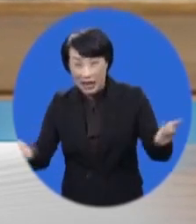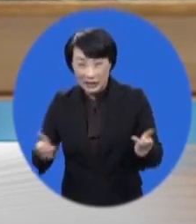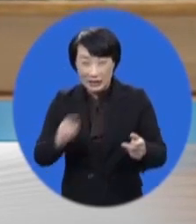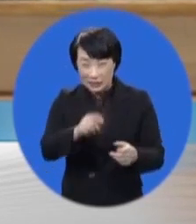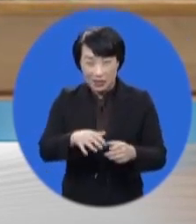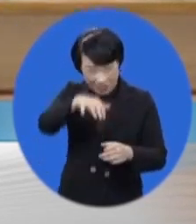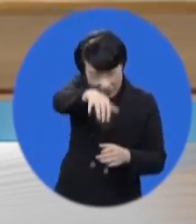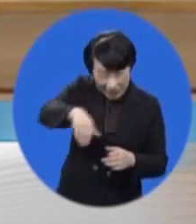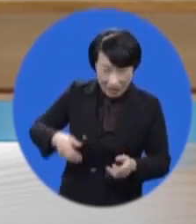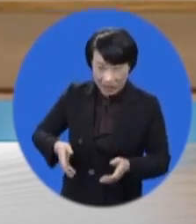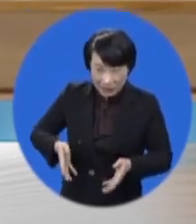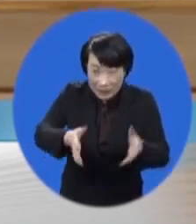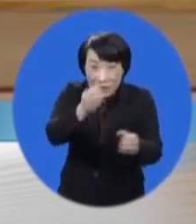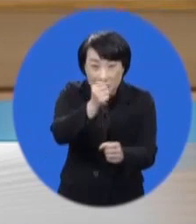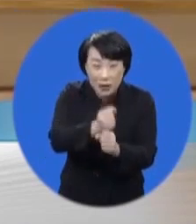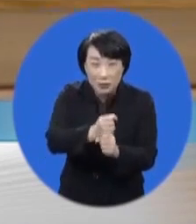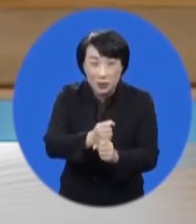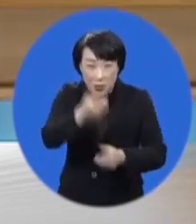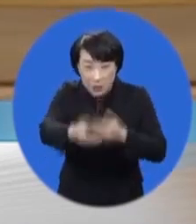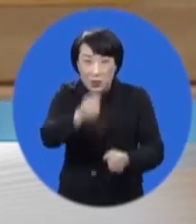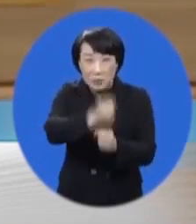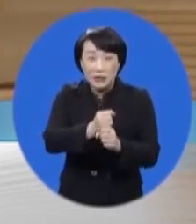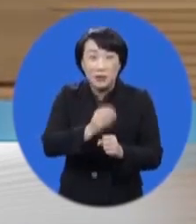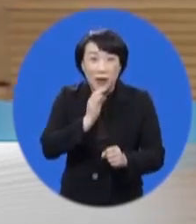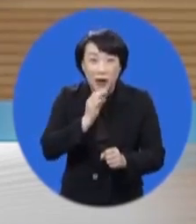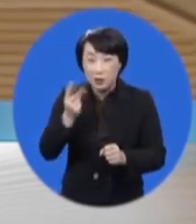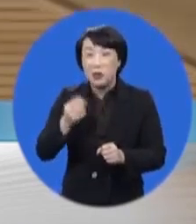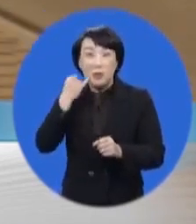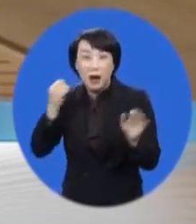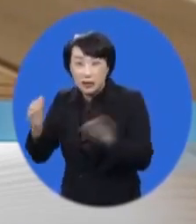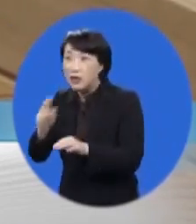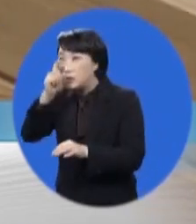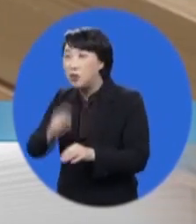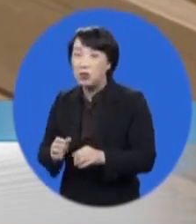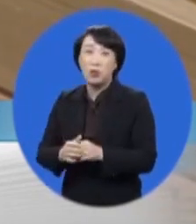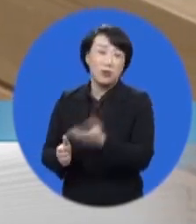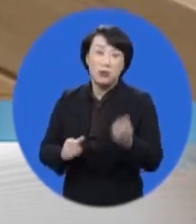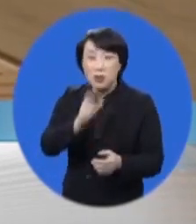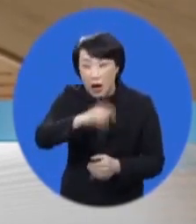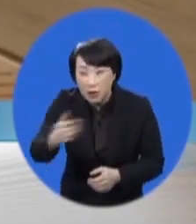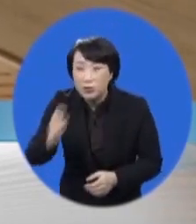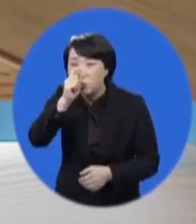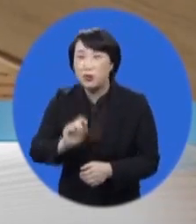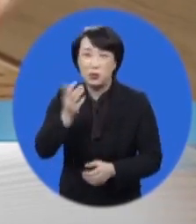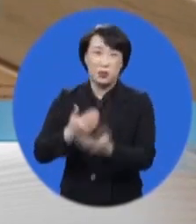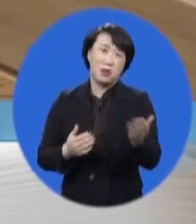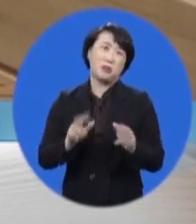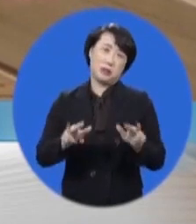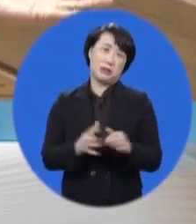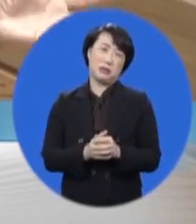만들고, 보세요, 얼마나 바닷물도 오염이 돼서 낡아져 죽고, 강물도 다 오염이 돼버리고,